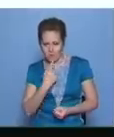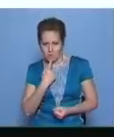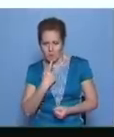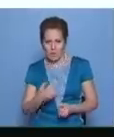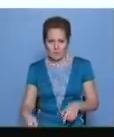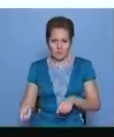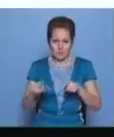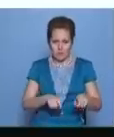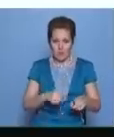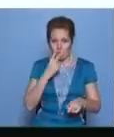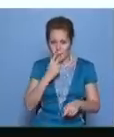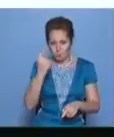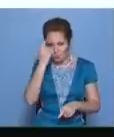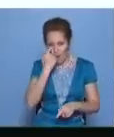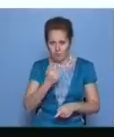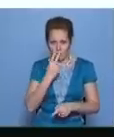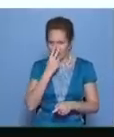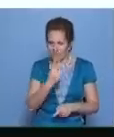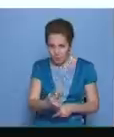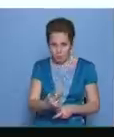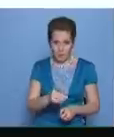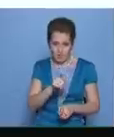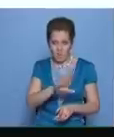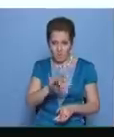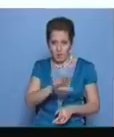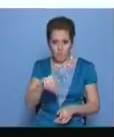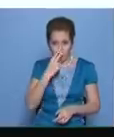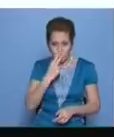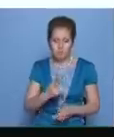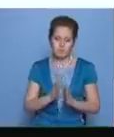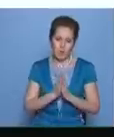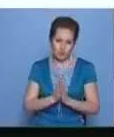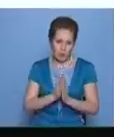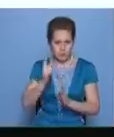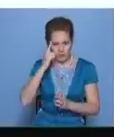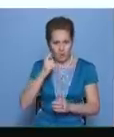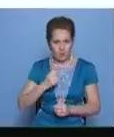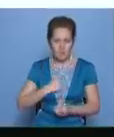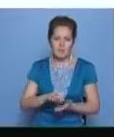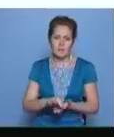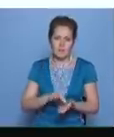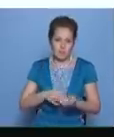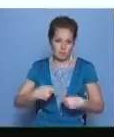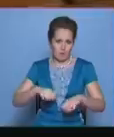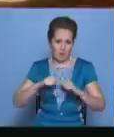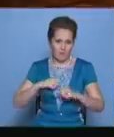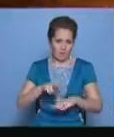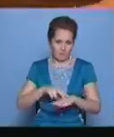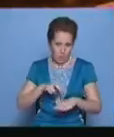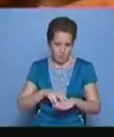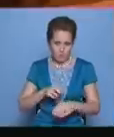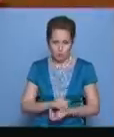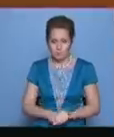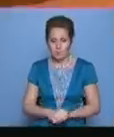садится водитель, имеющий признаки алкогольного опьянения, явные признаки, информацию необходимо незамедлительно передавать в органы полиции. К